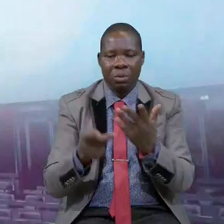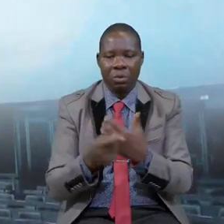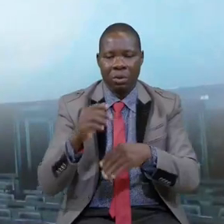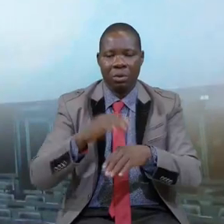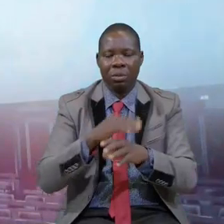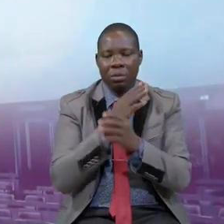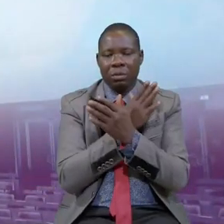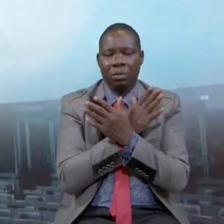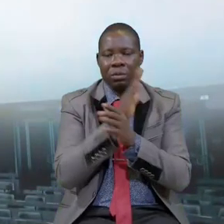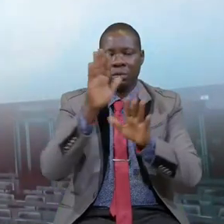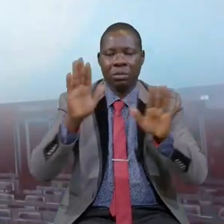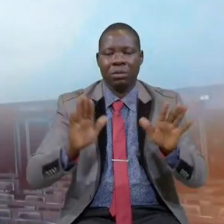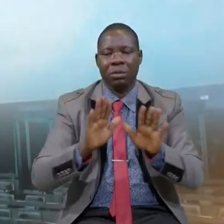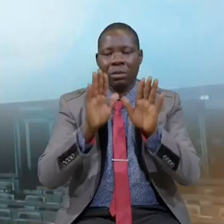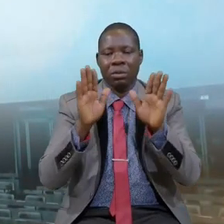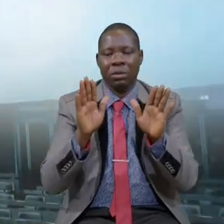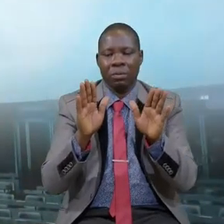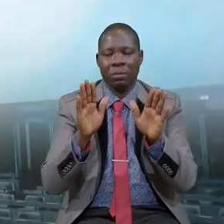dimanche,